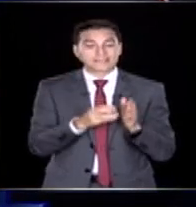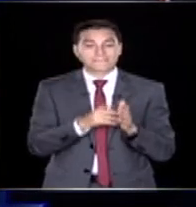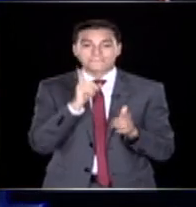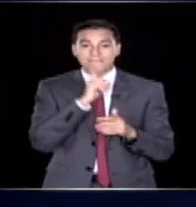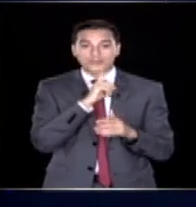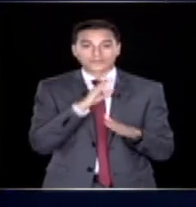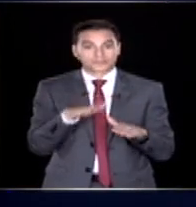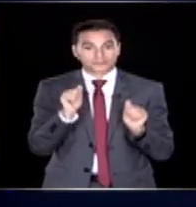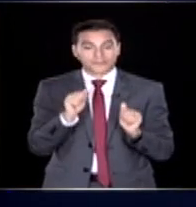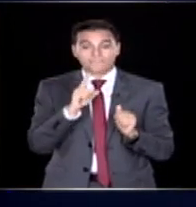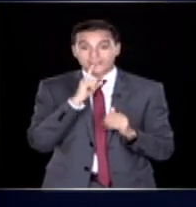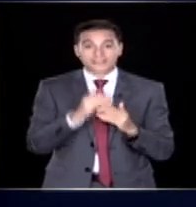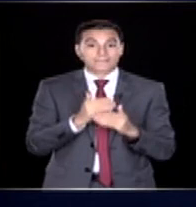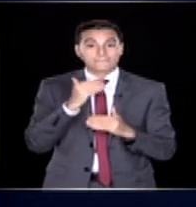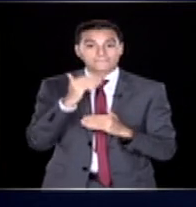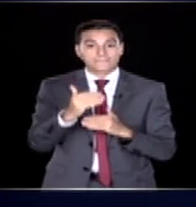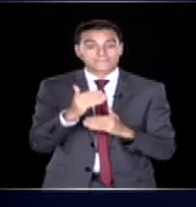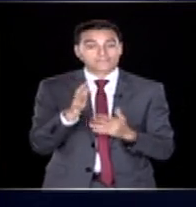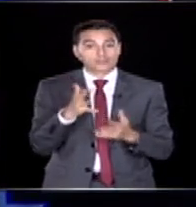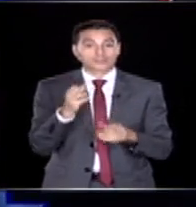وارد جدا انك تشتغلي على الهوا.